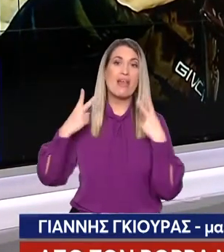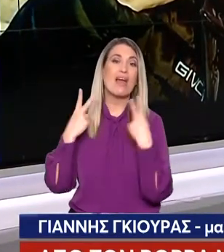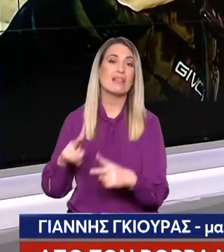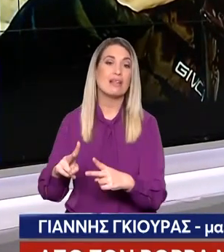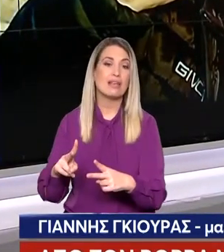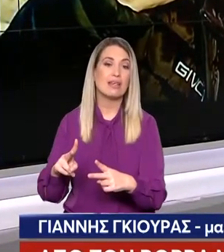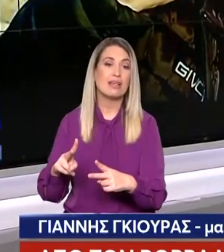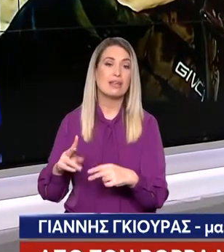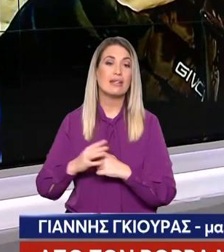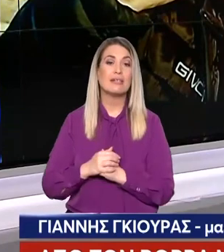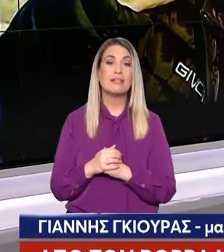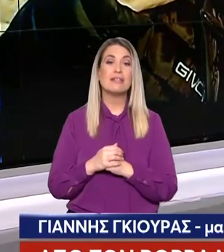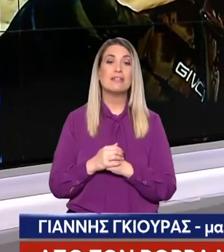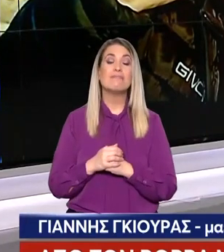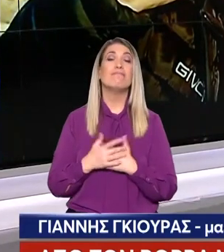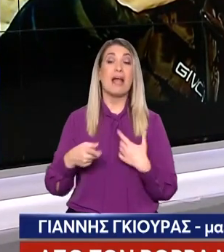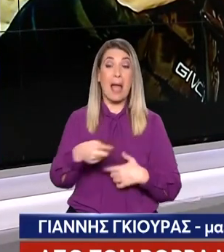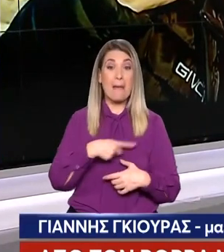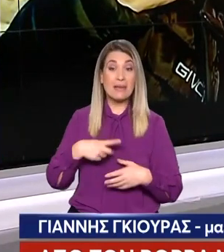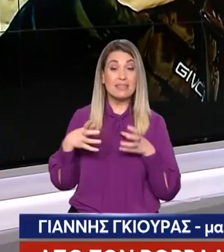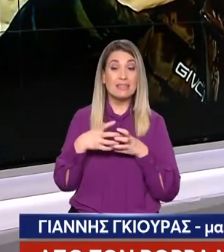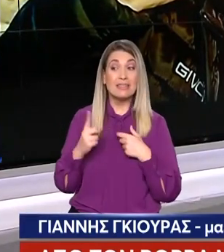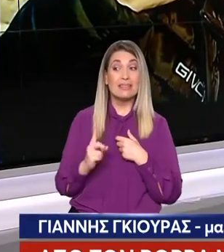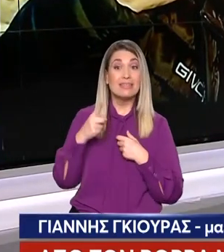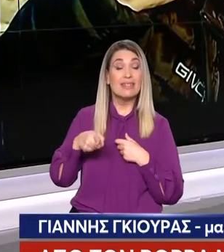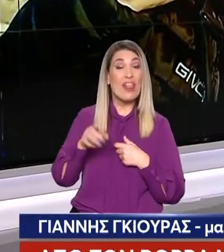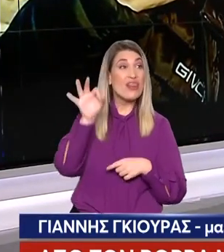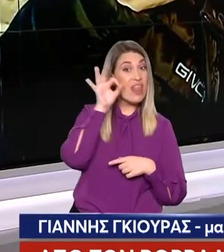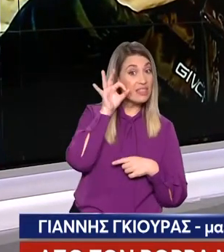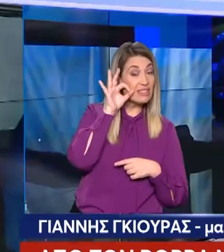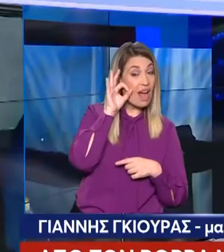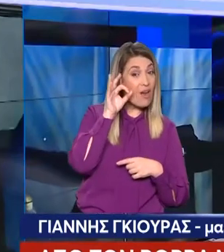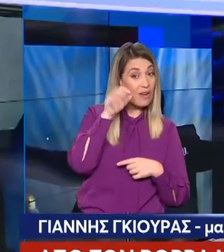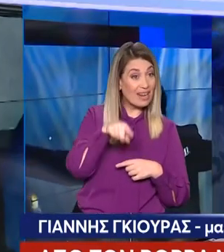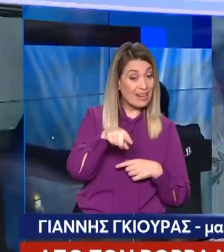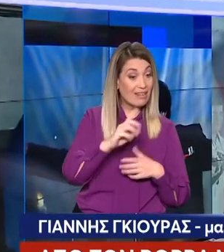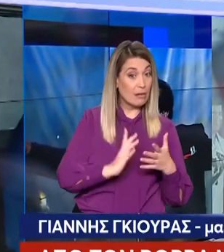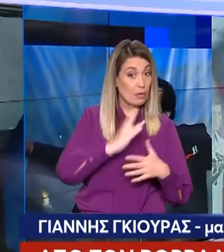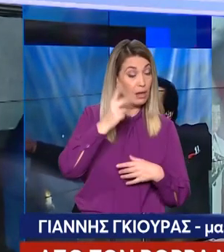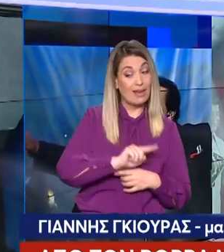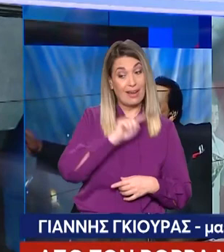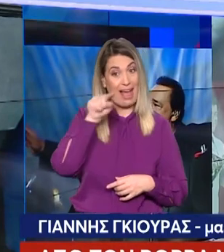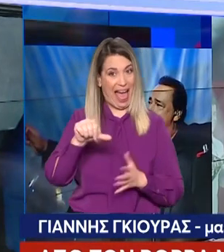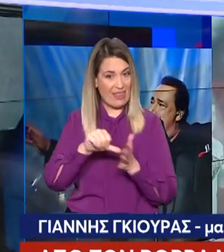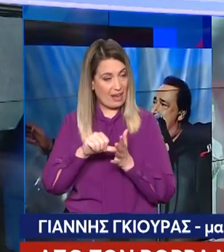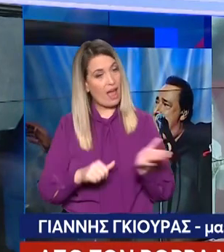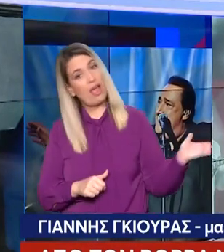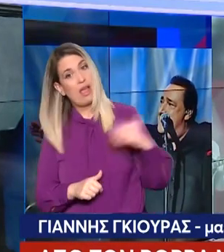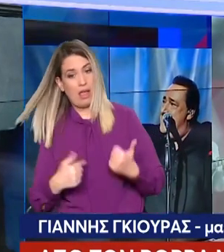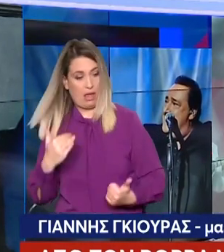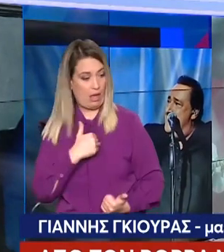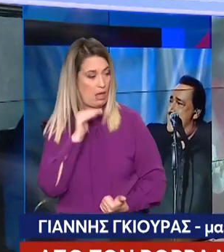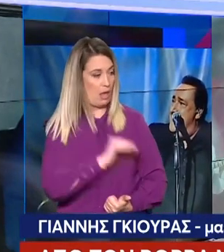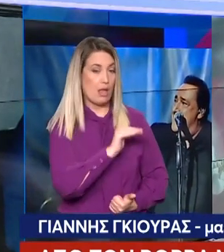πρώτοι Θεσσαλονικείς που ο Βασίλης όταν κατέβηκε στην Αθήνα μας κατέβασε όλους κάτω. Ήταν ο πρώτος καλλιτέχνης που κατέβασε την μουσική